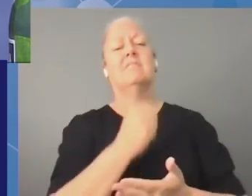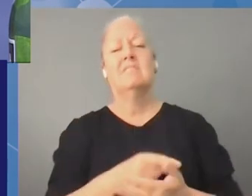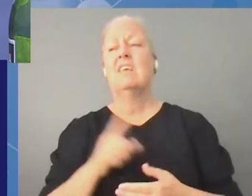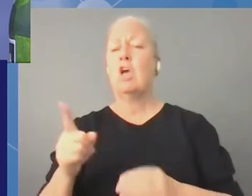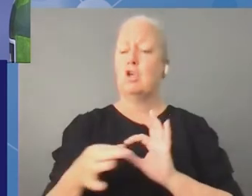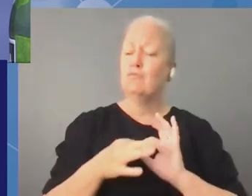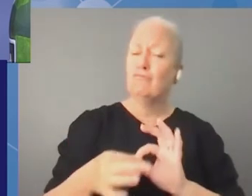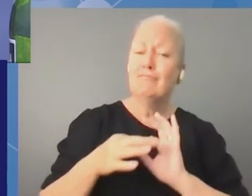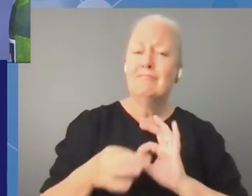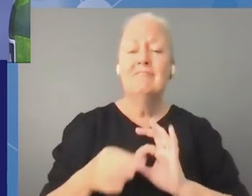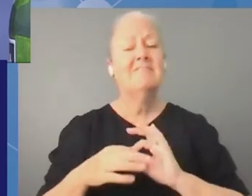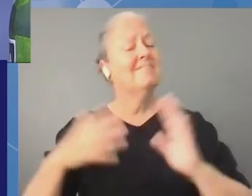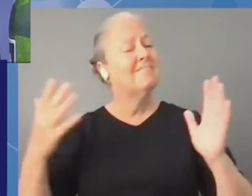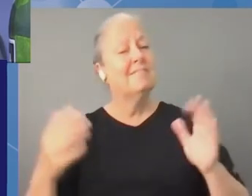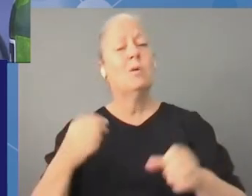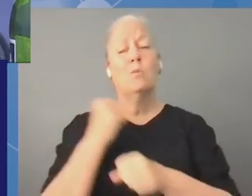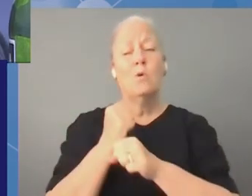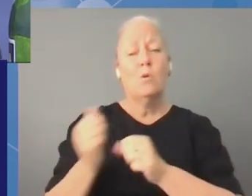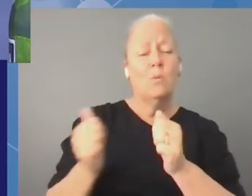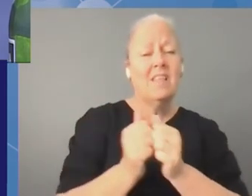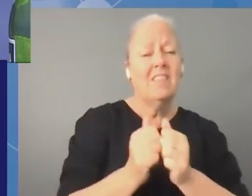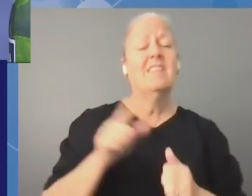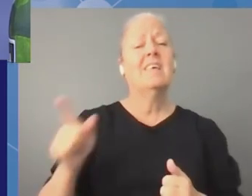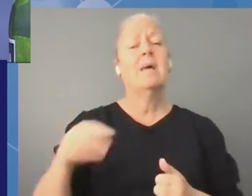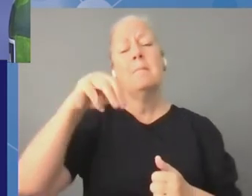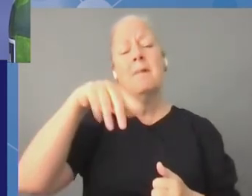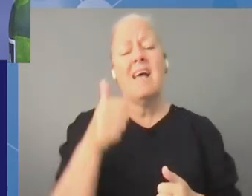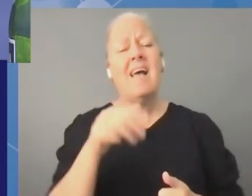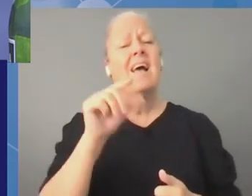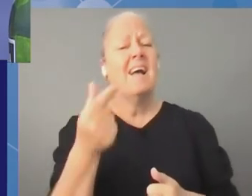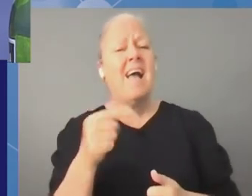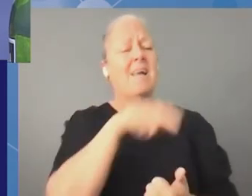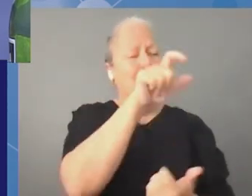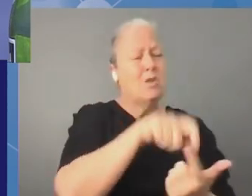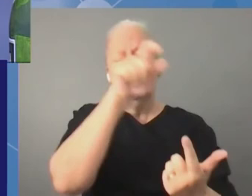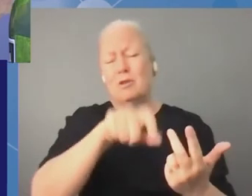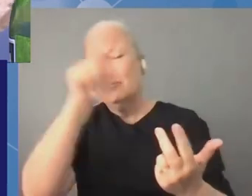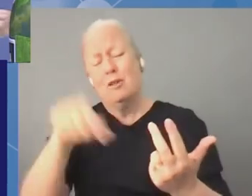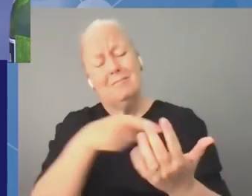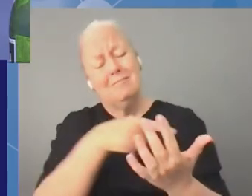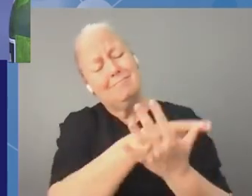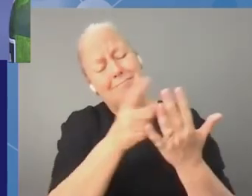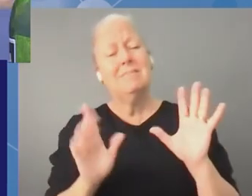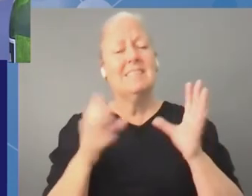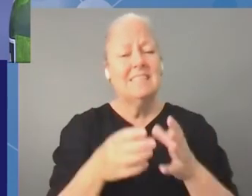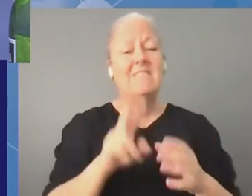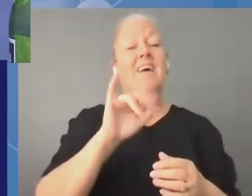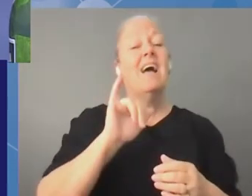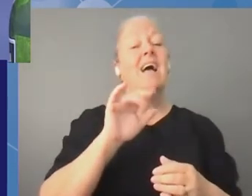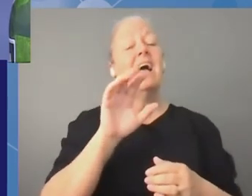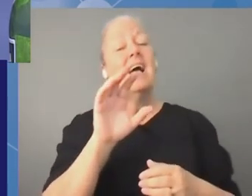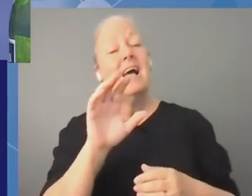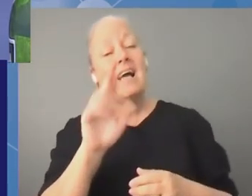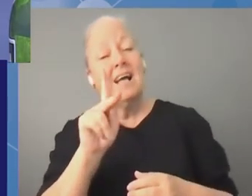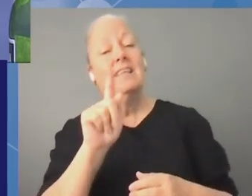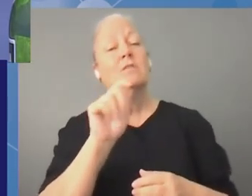态度来帮助我们组织这个论坛的吧。感谢 Michał, Przemek, Krzysztof,